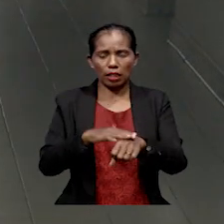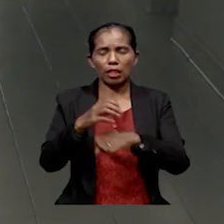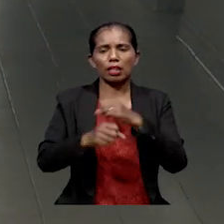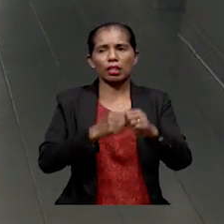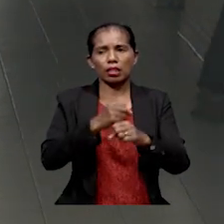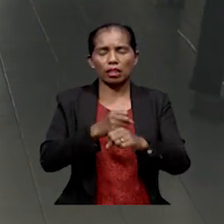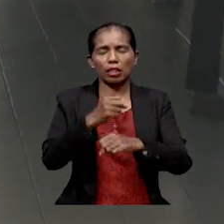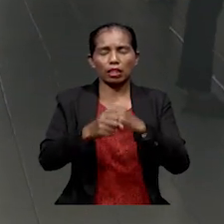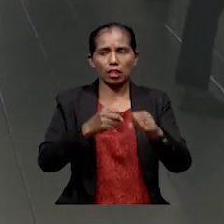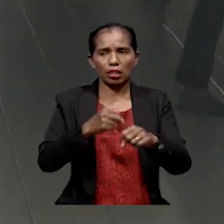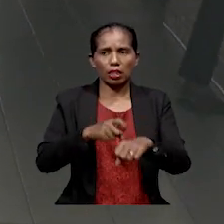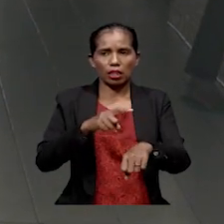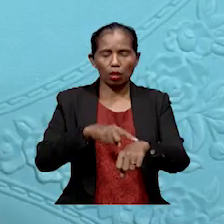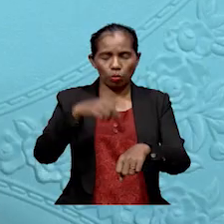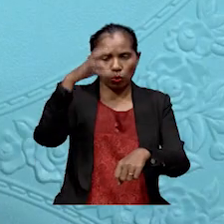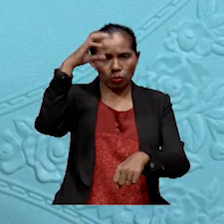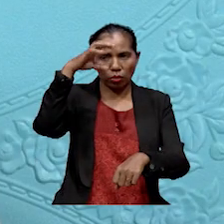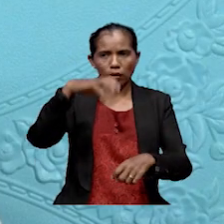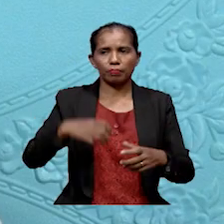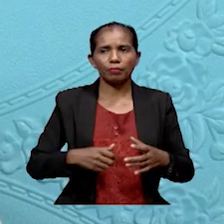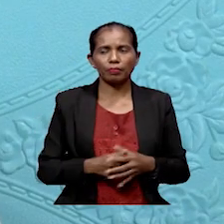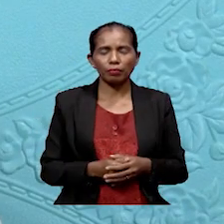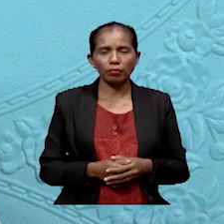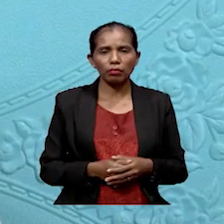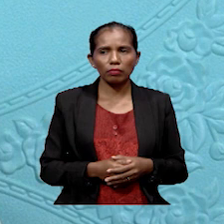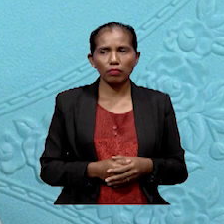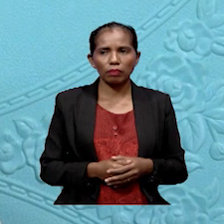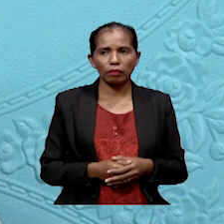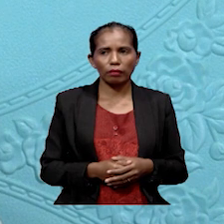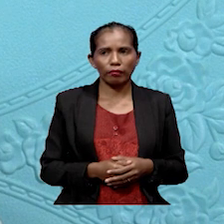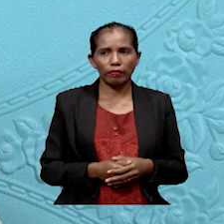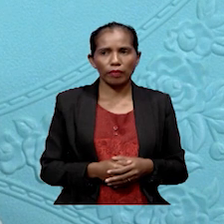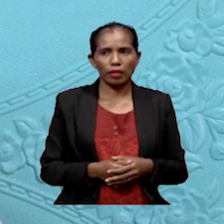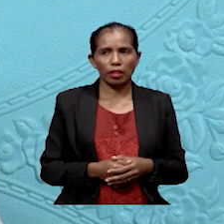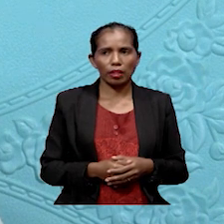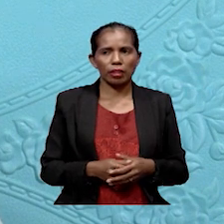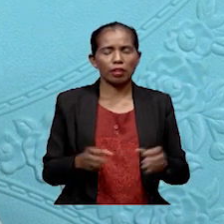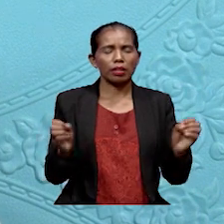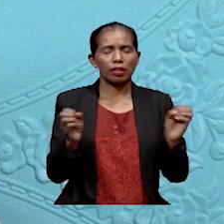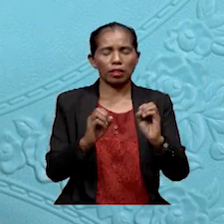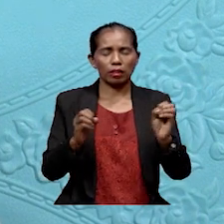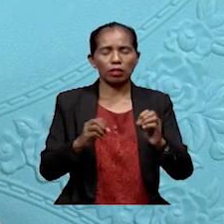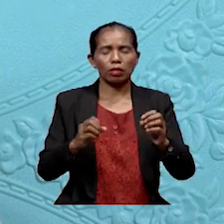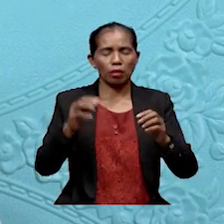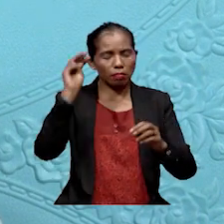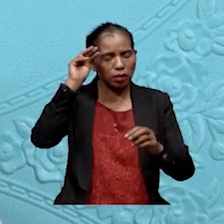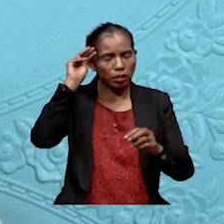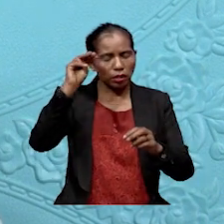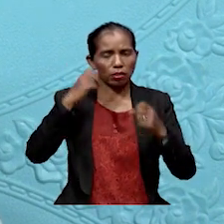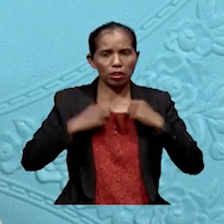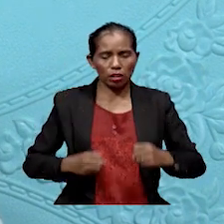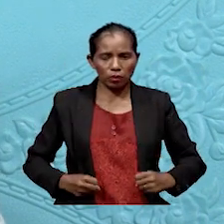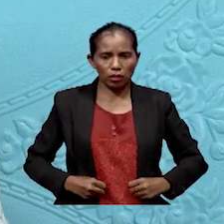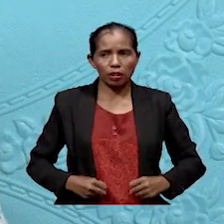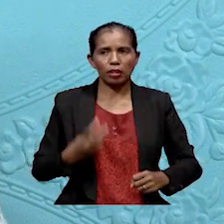banhira tempo udan. Dengue laia linha frente, ni pessoal saúde ni serviço duni. E atuh ita